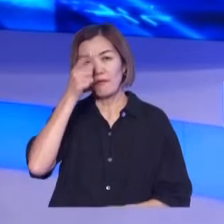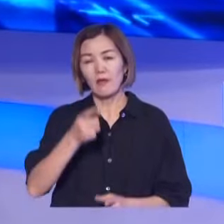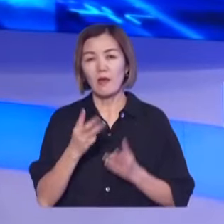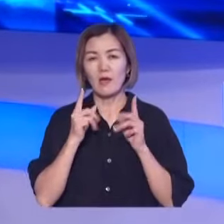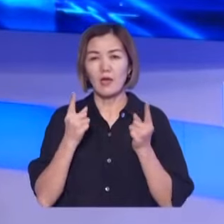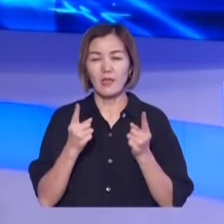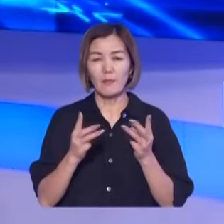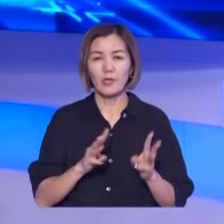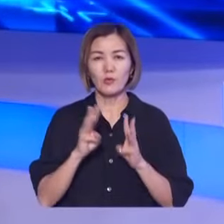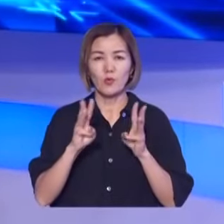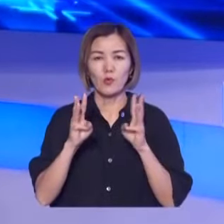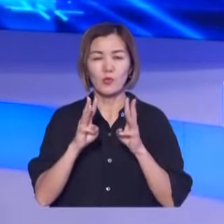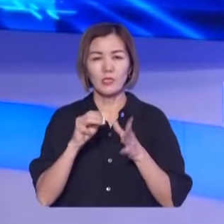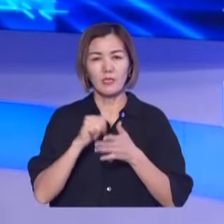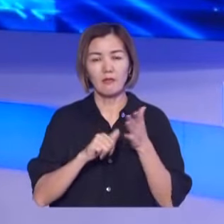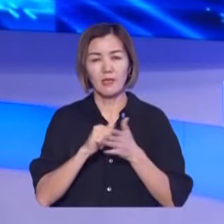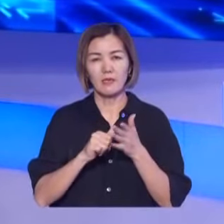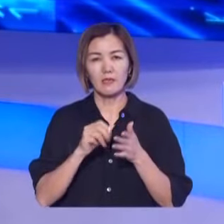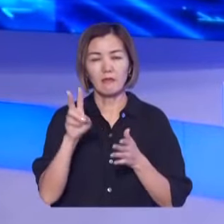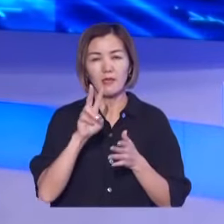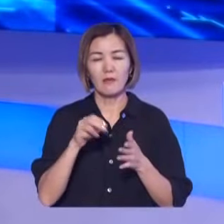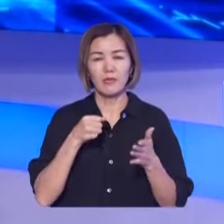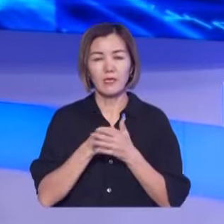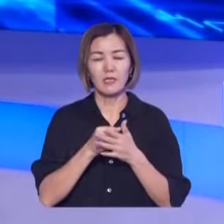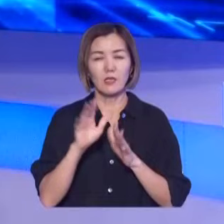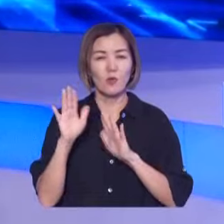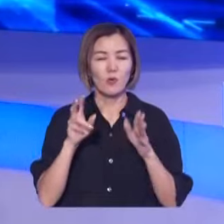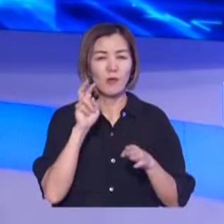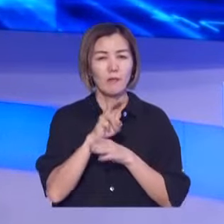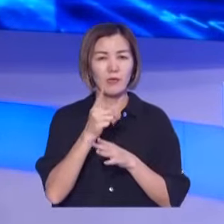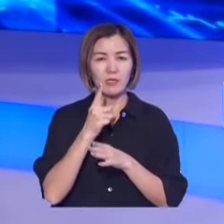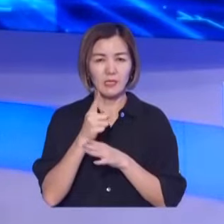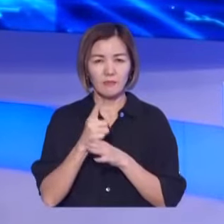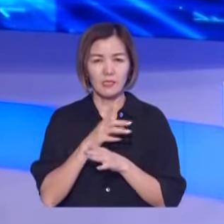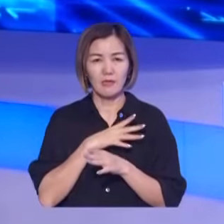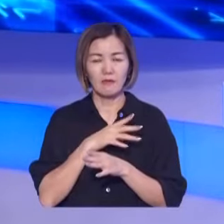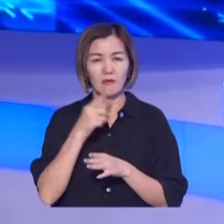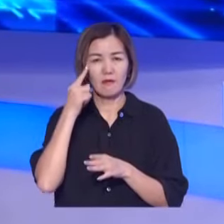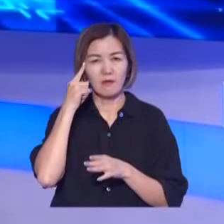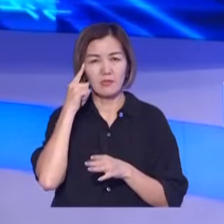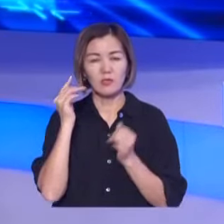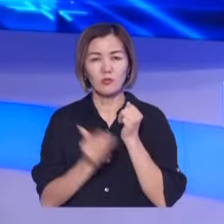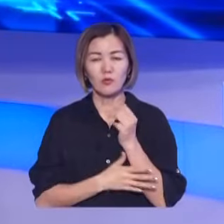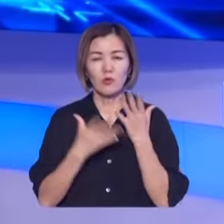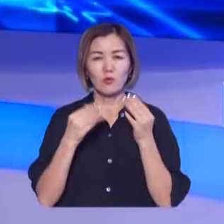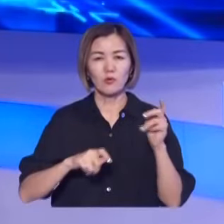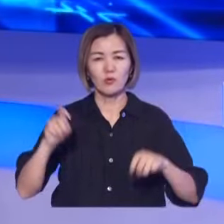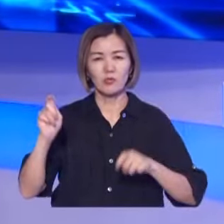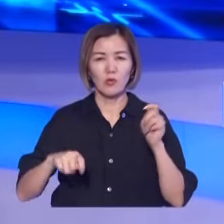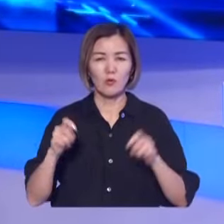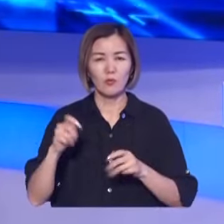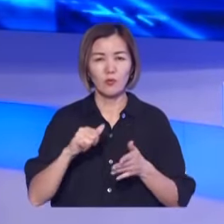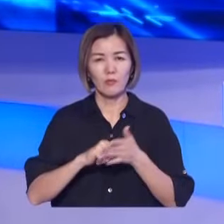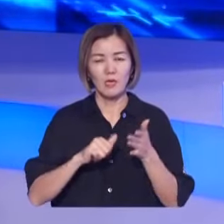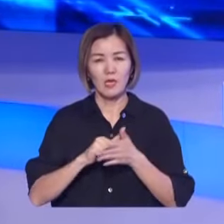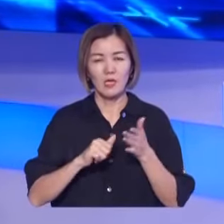Түркияда алапат өрт салдарынан тұрғындарға қараша айына дейін ормандарға кіруге тыйым салынды. Ал Қырғызстанда соңғы күндері толассыз жауын-шашын